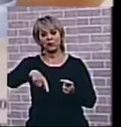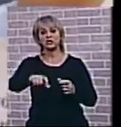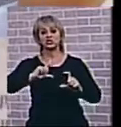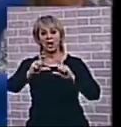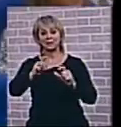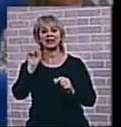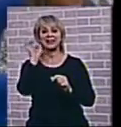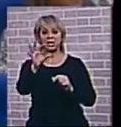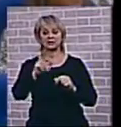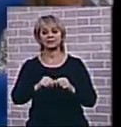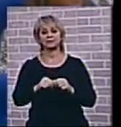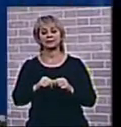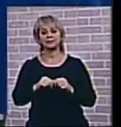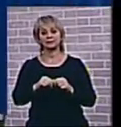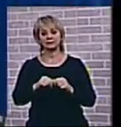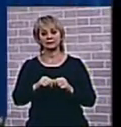шахматы, дартс.